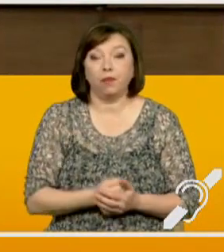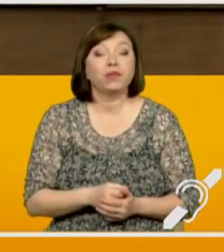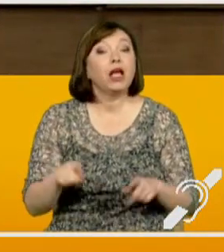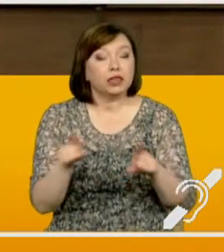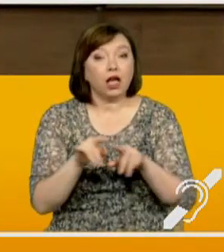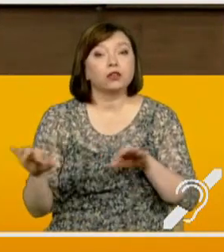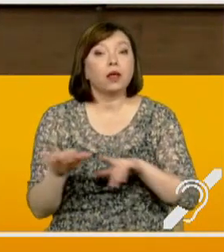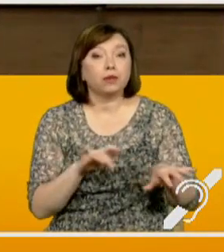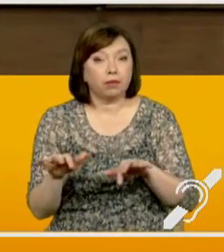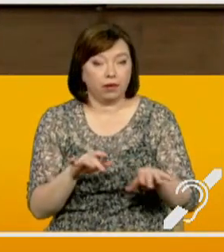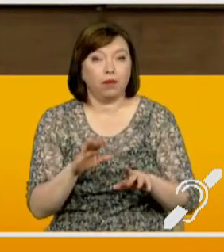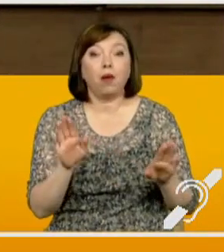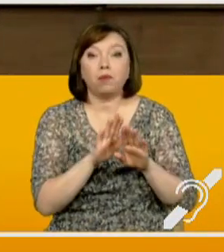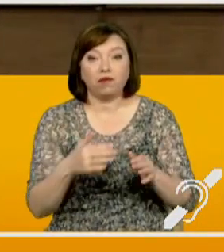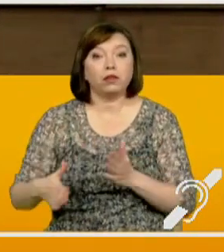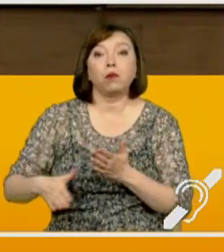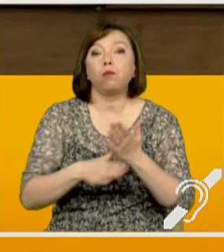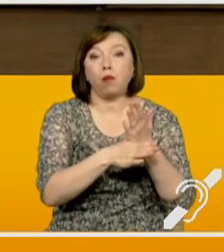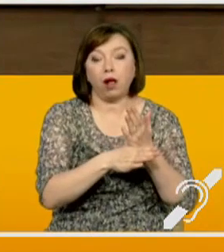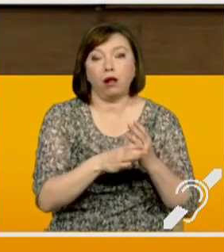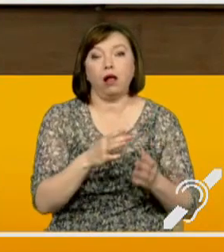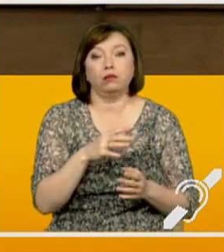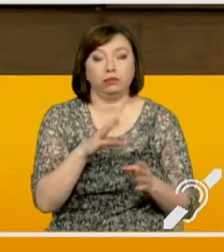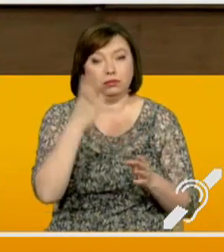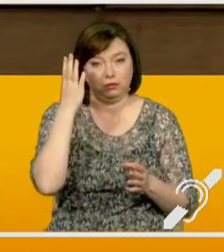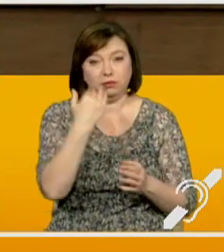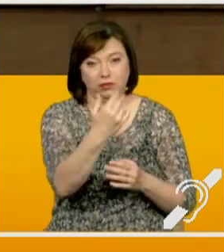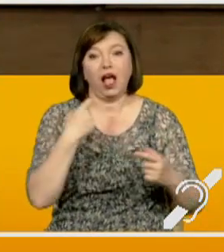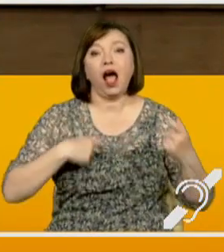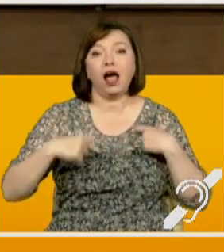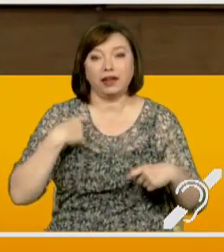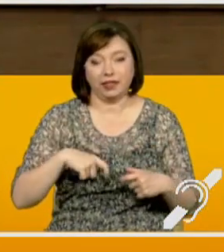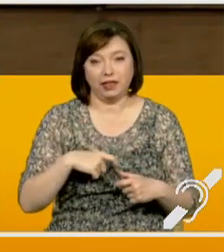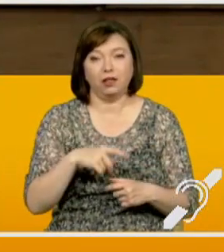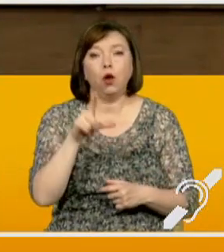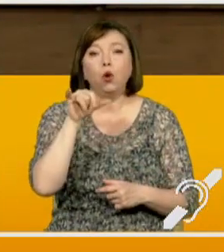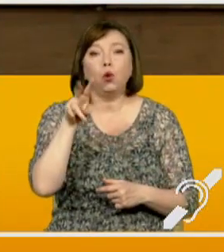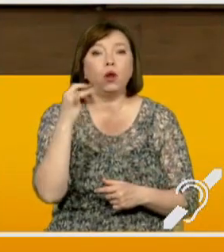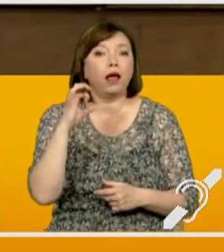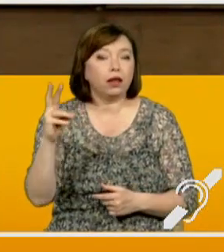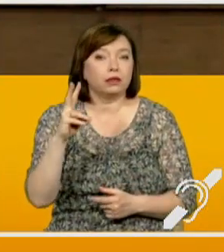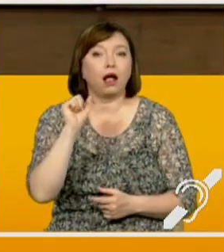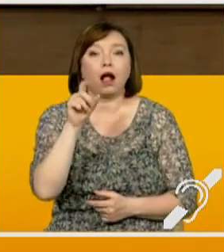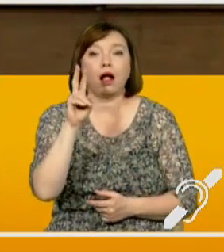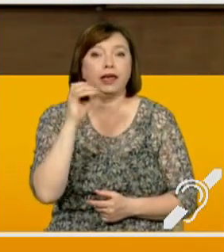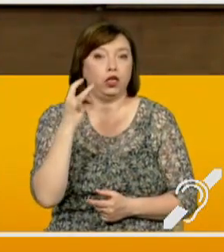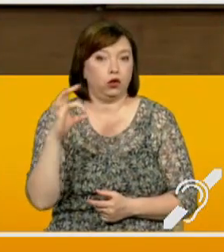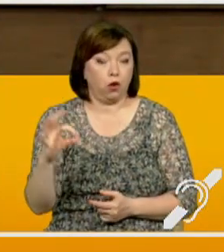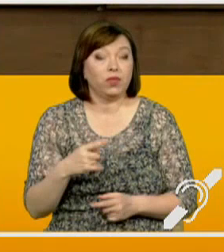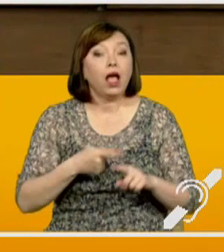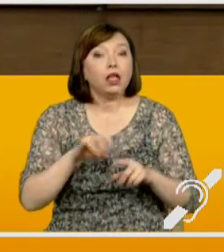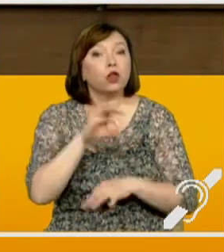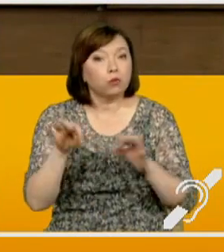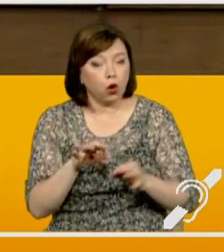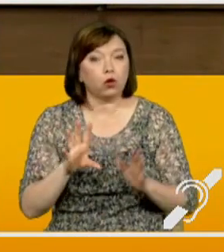la pian, interpreta este acompaniată de conaționalul său argentinian, Julian Caeiro. Proiectul dat